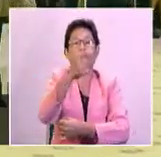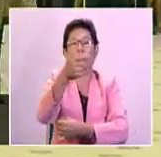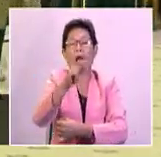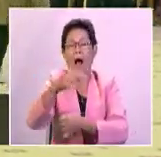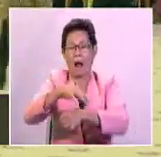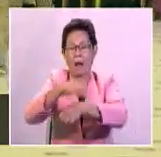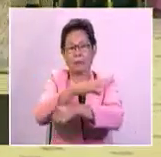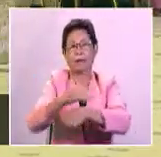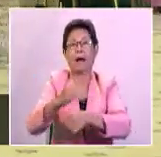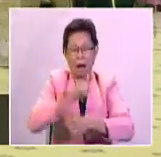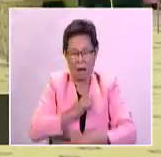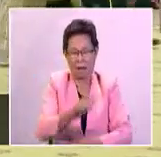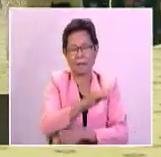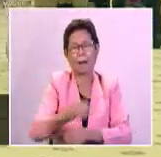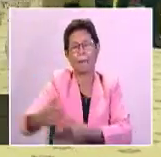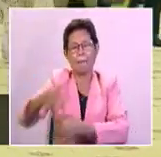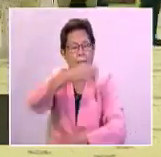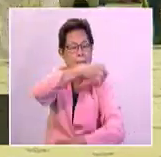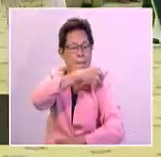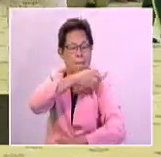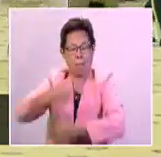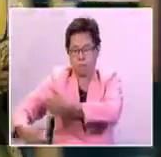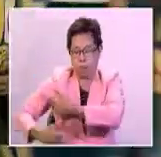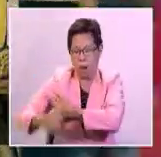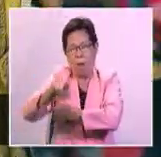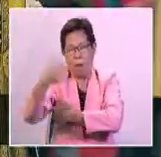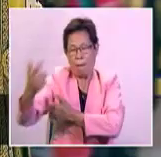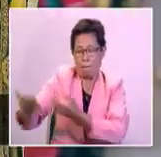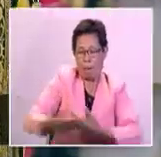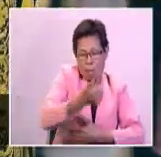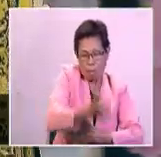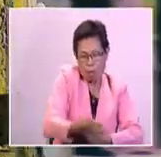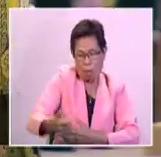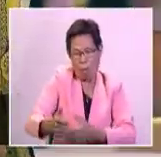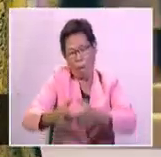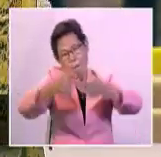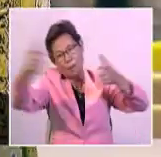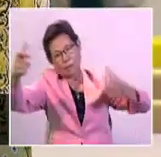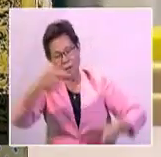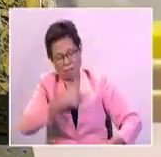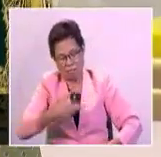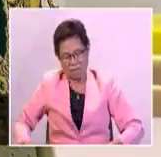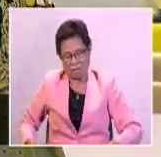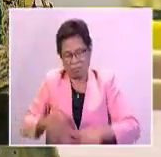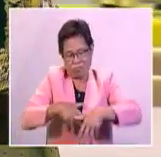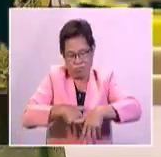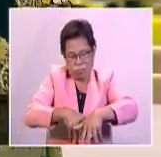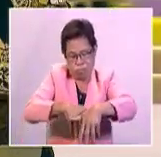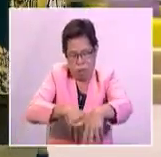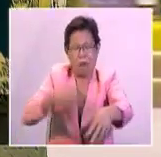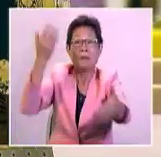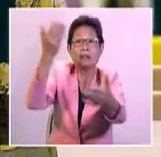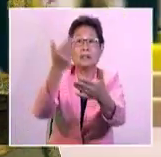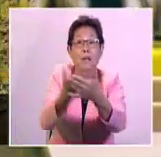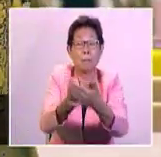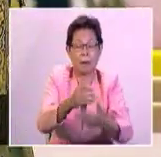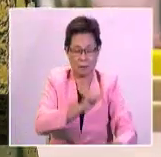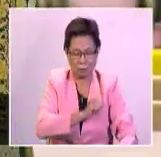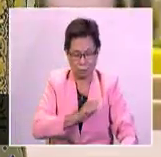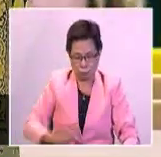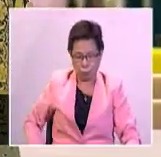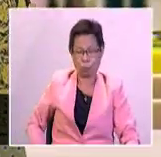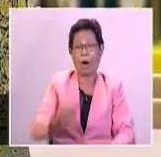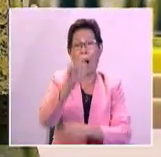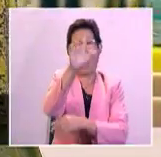Agama, selain Panglima-Panglima lain yang membawa alat-alat kebesaran diraja. Ketibaan Al-Sultan Abdullah